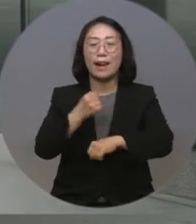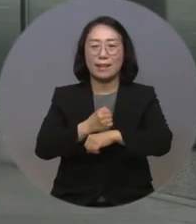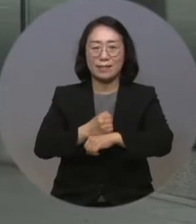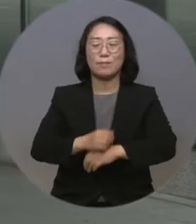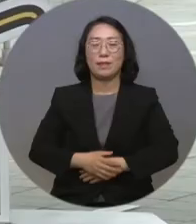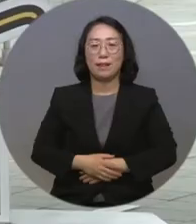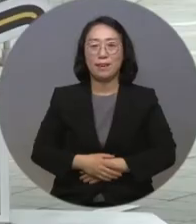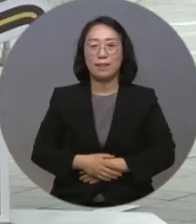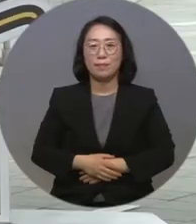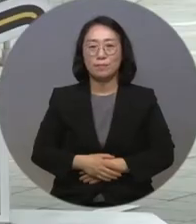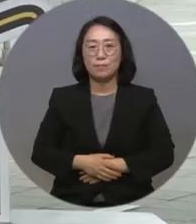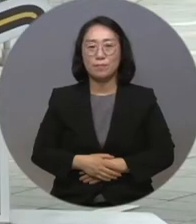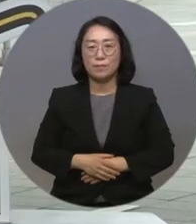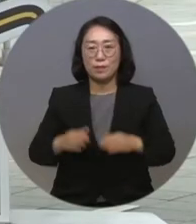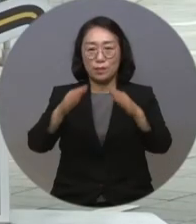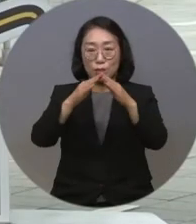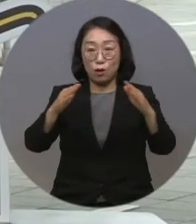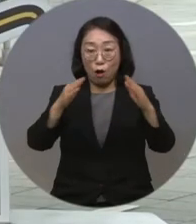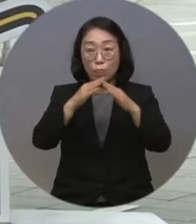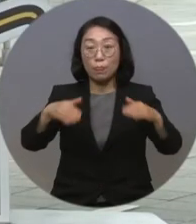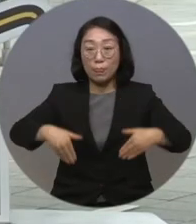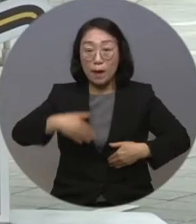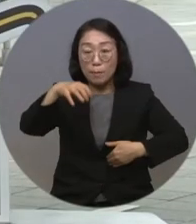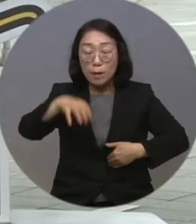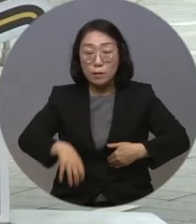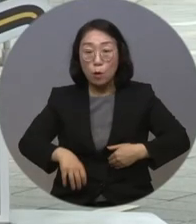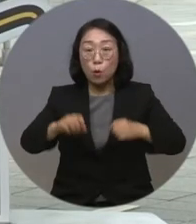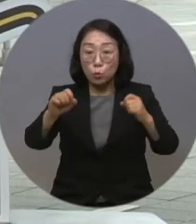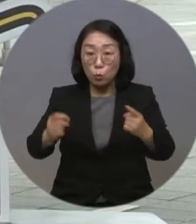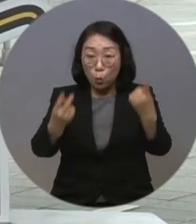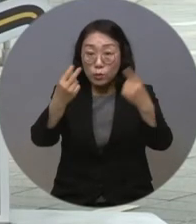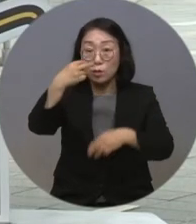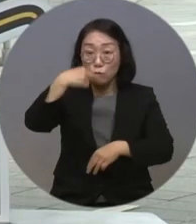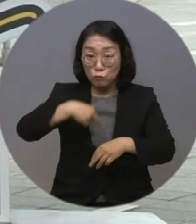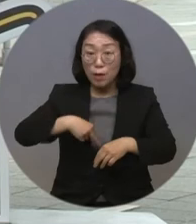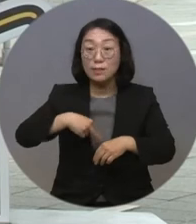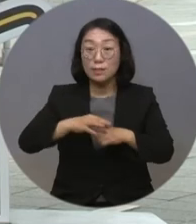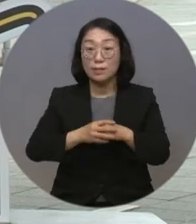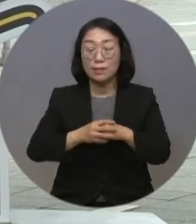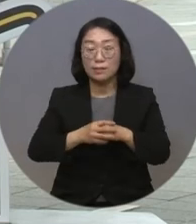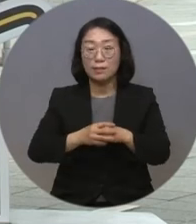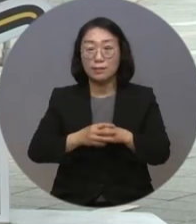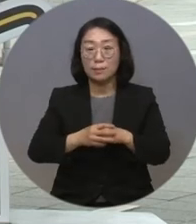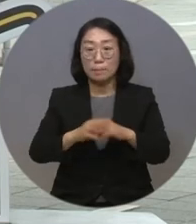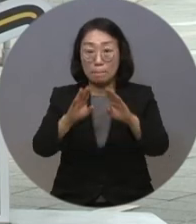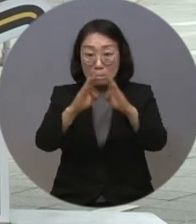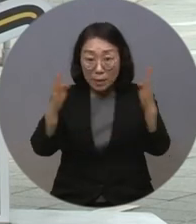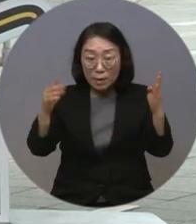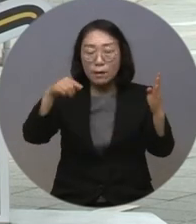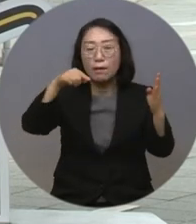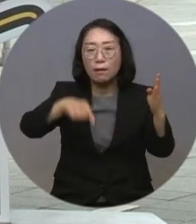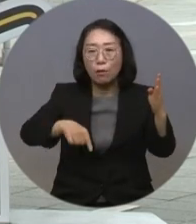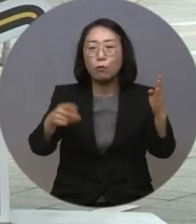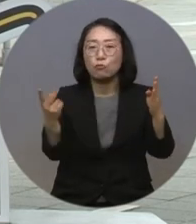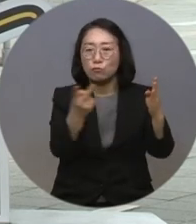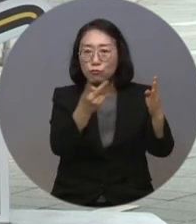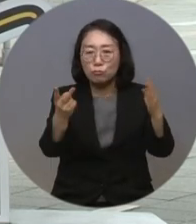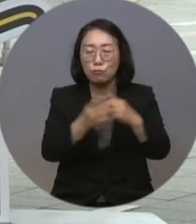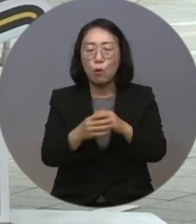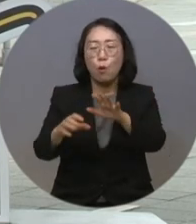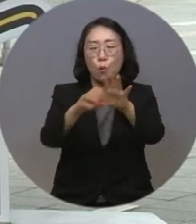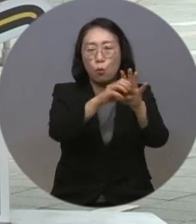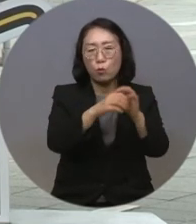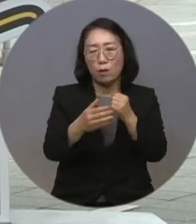하겠습니다. 전남에서 최초로 같은 해에 치르게 되는 전남체전과 전남장애인체전을 통해 코로나19로